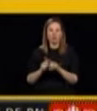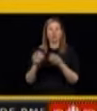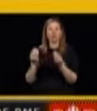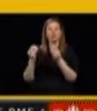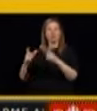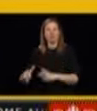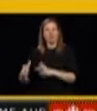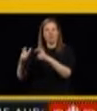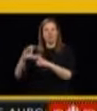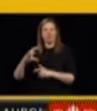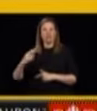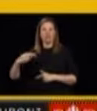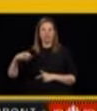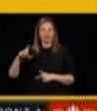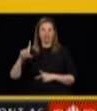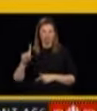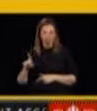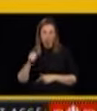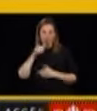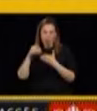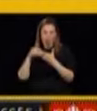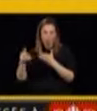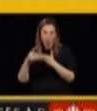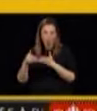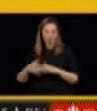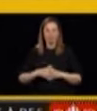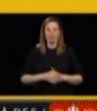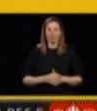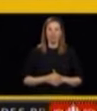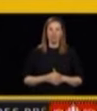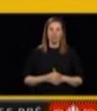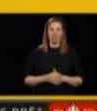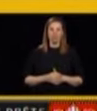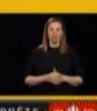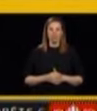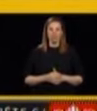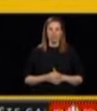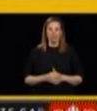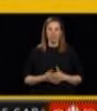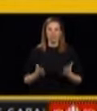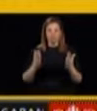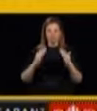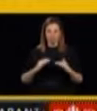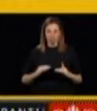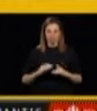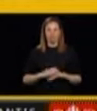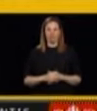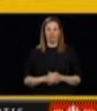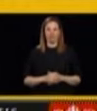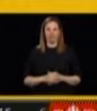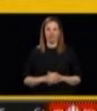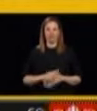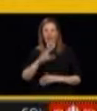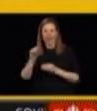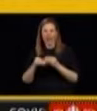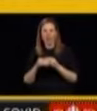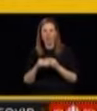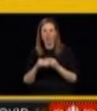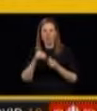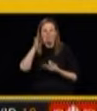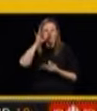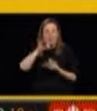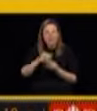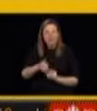CHSLD au cours des prochains jours. Une autre précision que j'ai